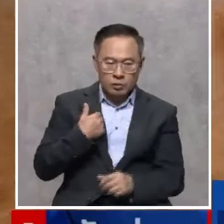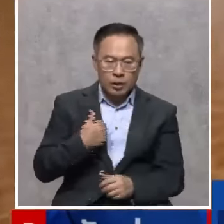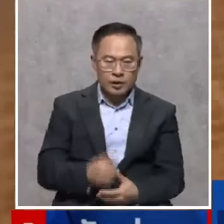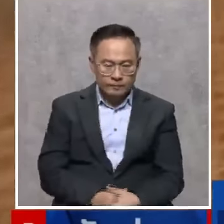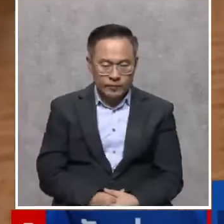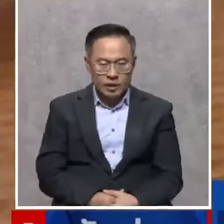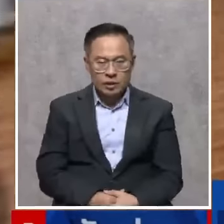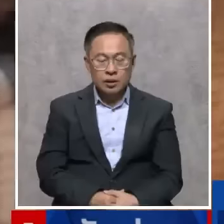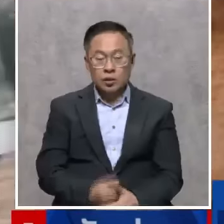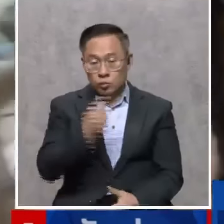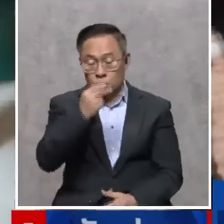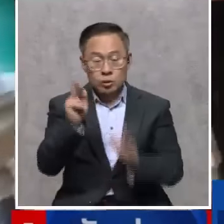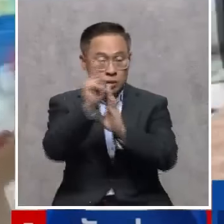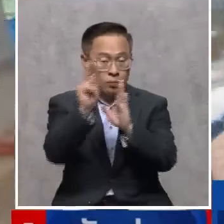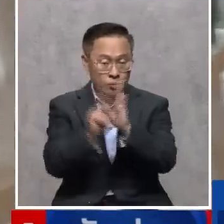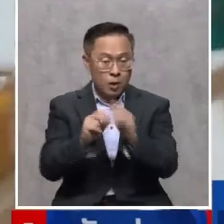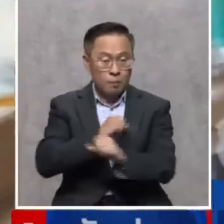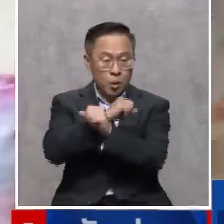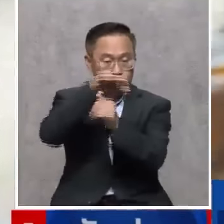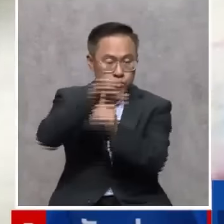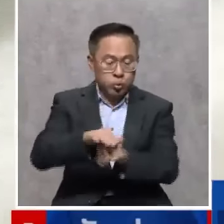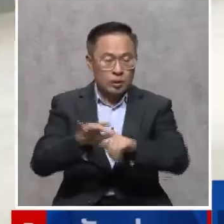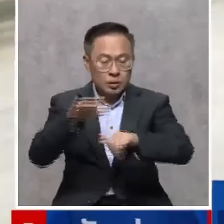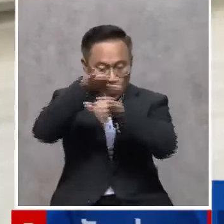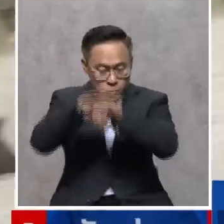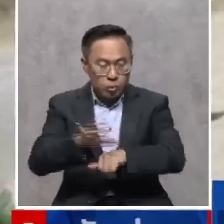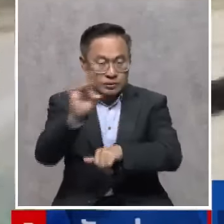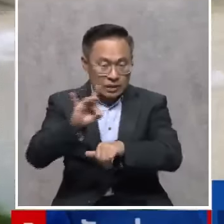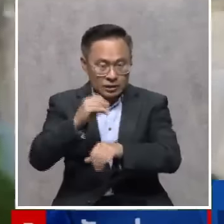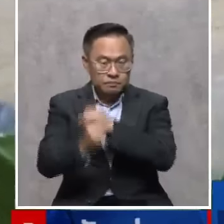ารณาโทษของการทำร้ายสัตว์ตามพ.ร.บ.ป้องกันการทารุณกรรมสัตว์ปี